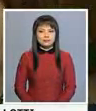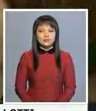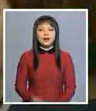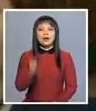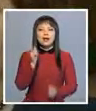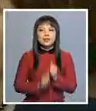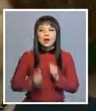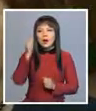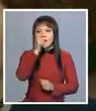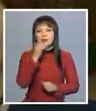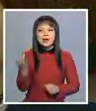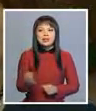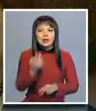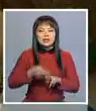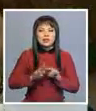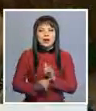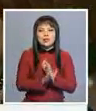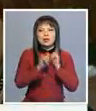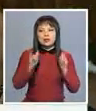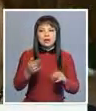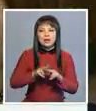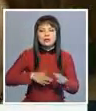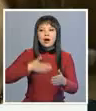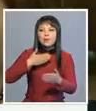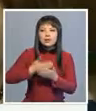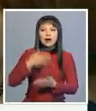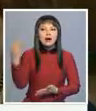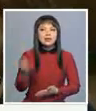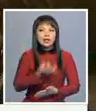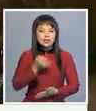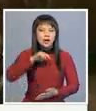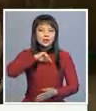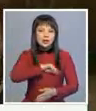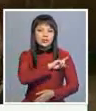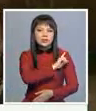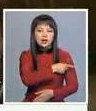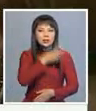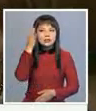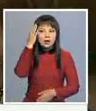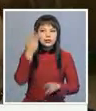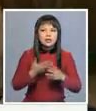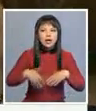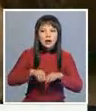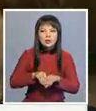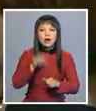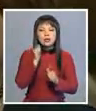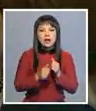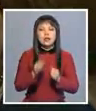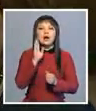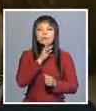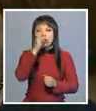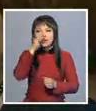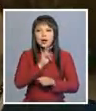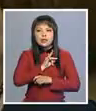жоқ. Жыл сайын байқаудың ауқымы кеңейіп келеді. Біз балалардың белсенділігі мен өнеріне барынша мән береміз. Бұл отбасылық, барлық ата-аналарға